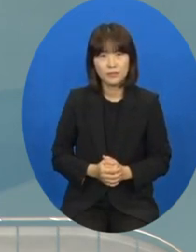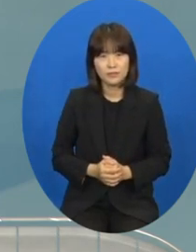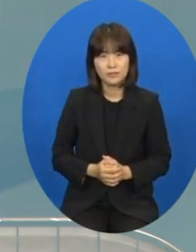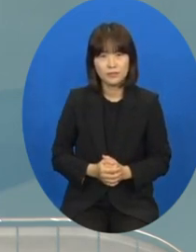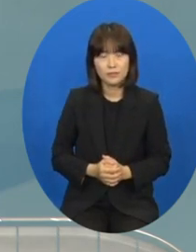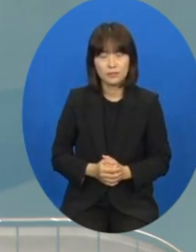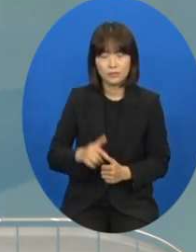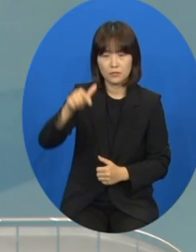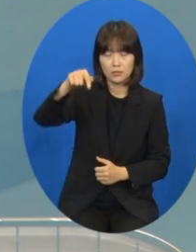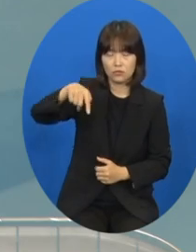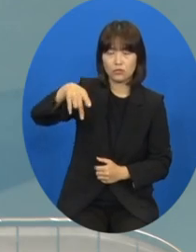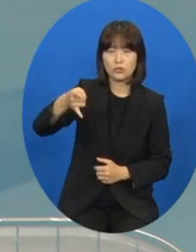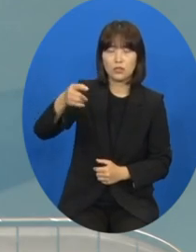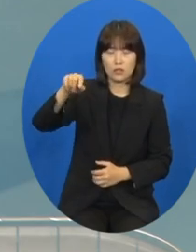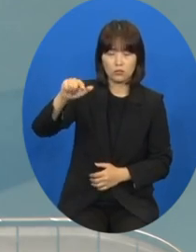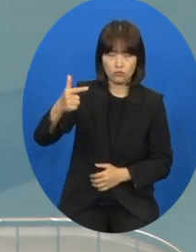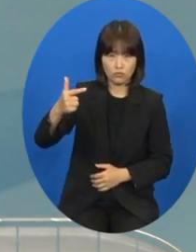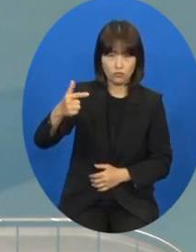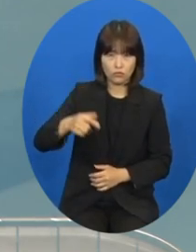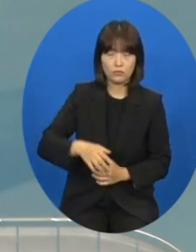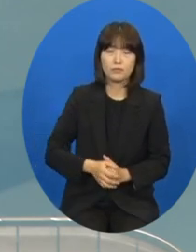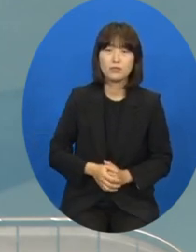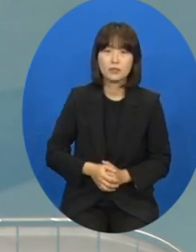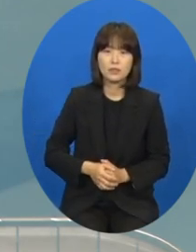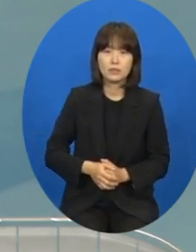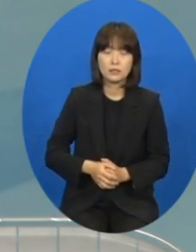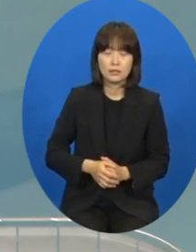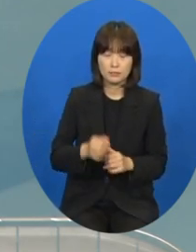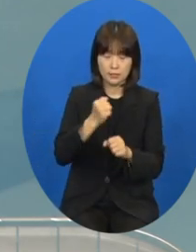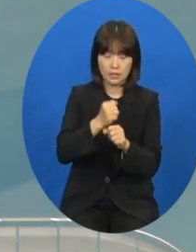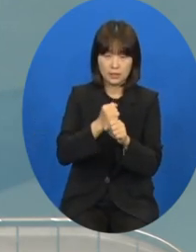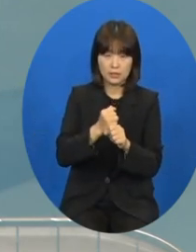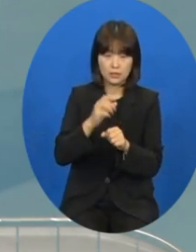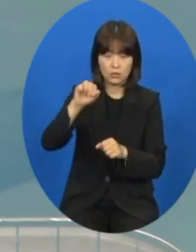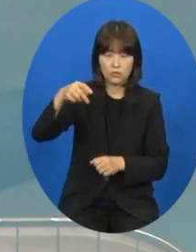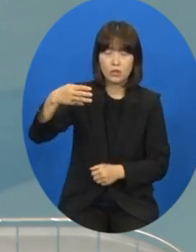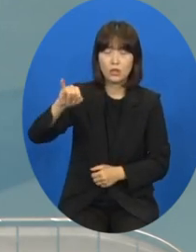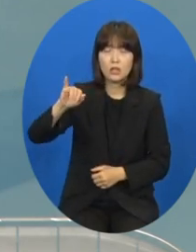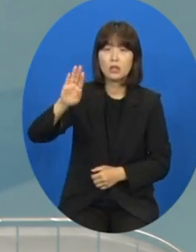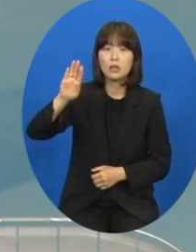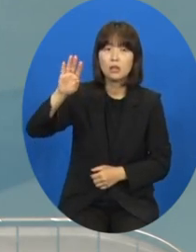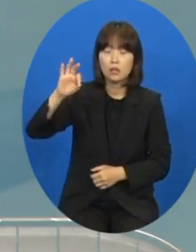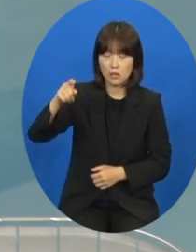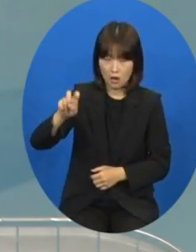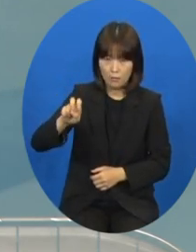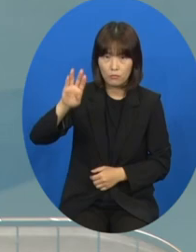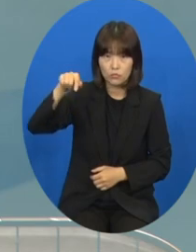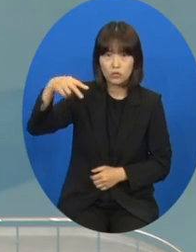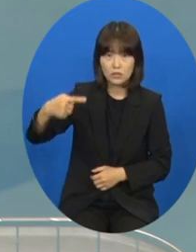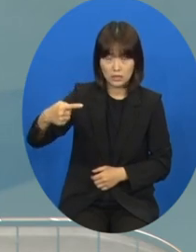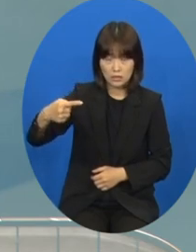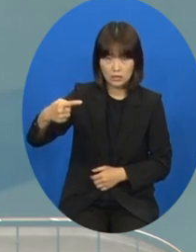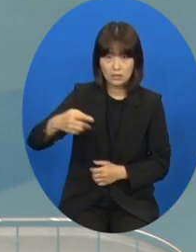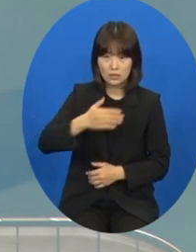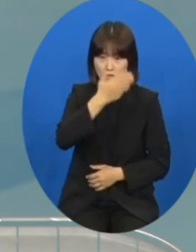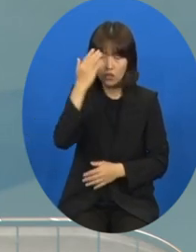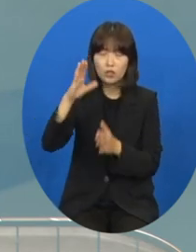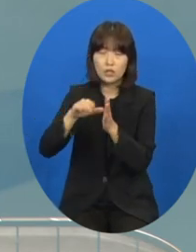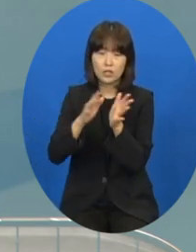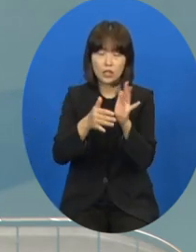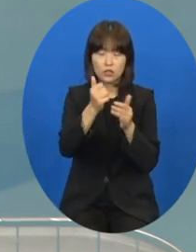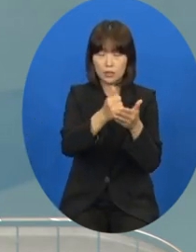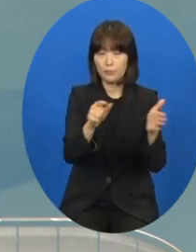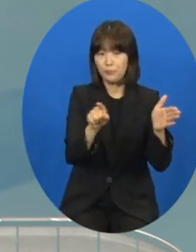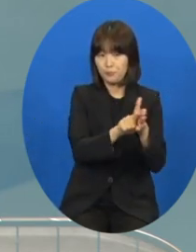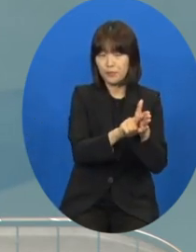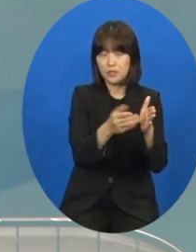구세군의 창시자였던 윌리엄 부스가 청년 때, 그도 이미 그때 예수를 믿긴 했습니다만 온전히